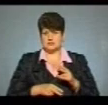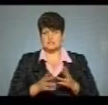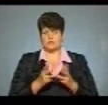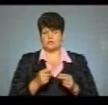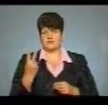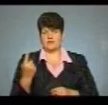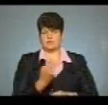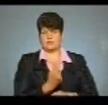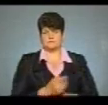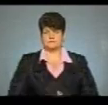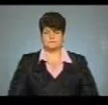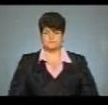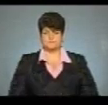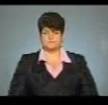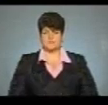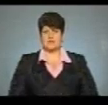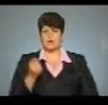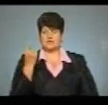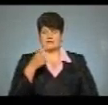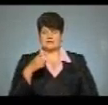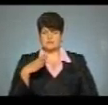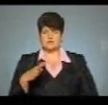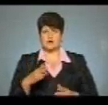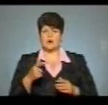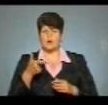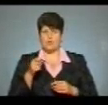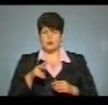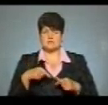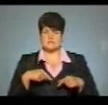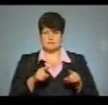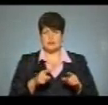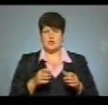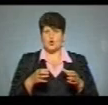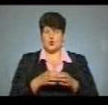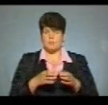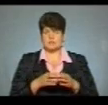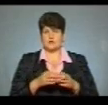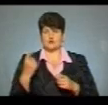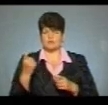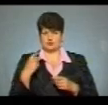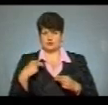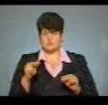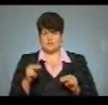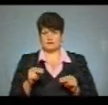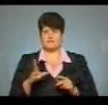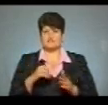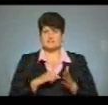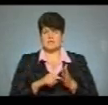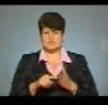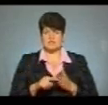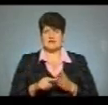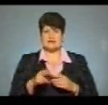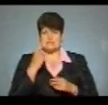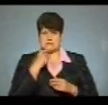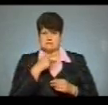2-1. На 11-й хвилині гол забила команда господарів чемпіонату. Відзначився іспанський гравець Хірахаші.